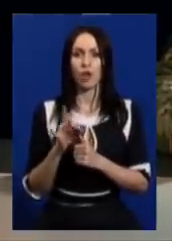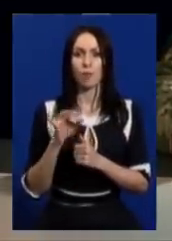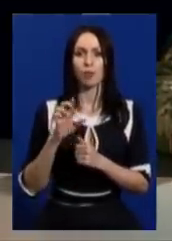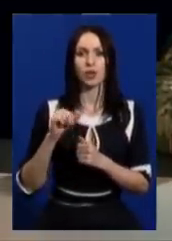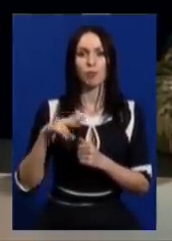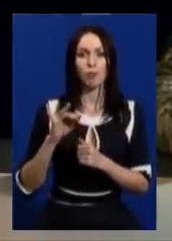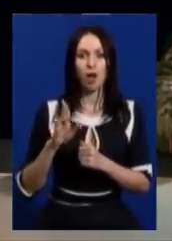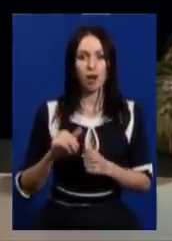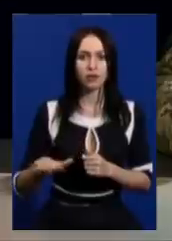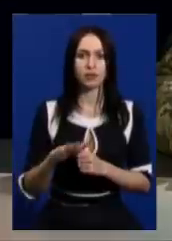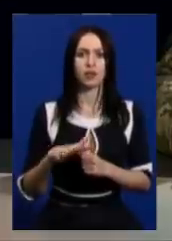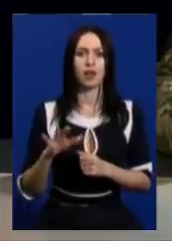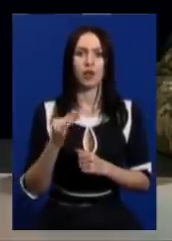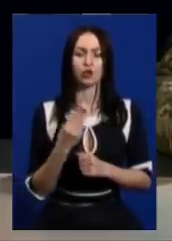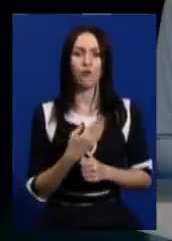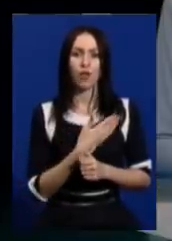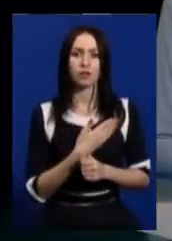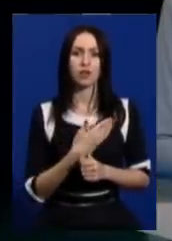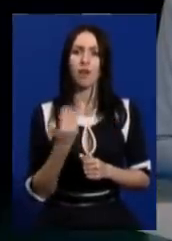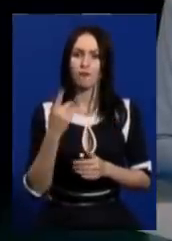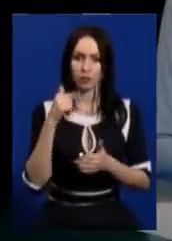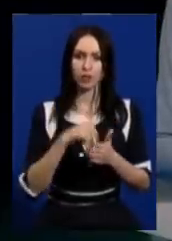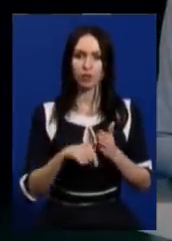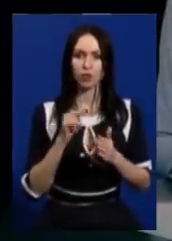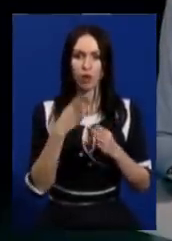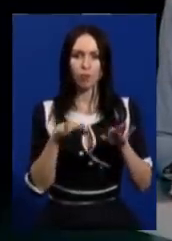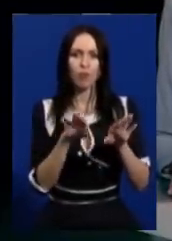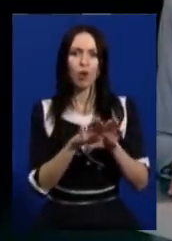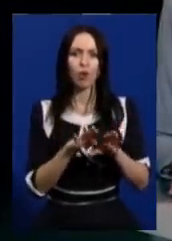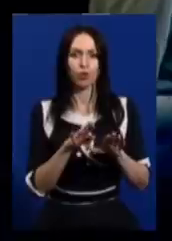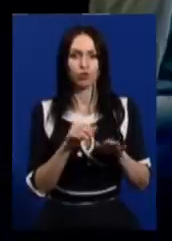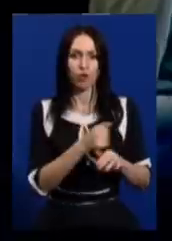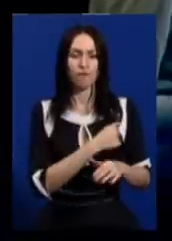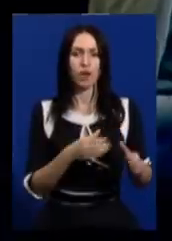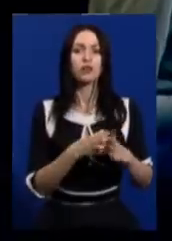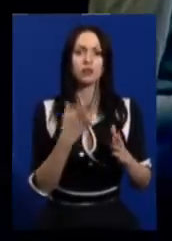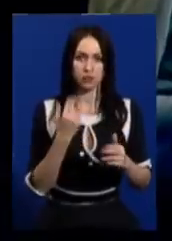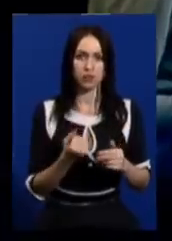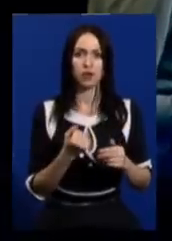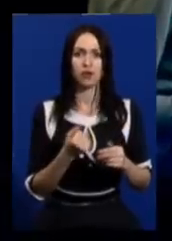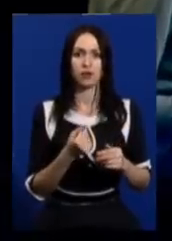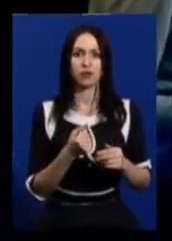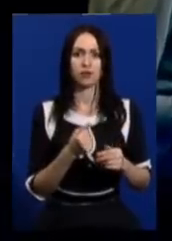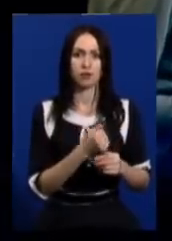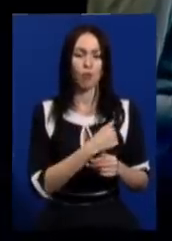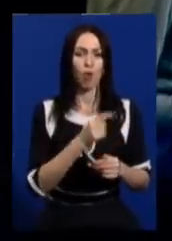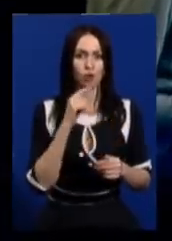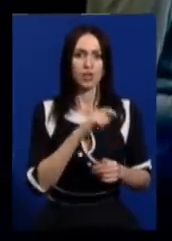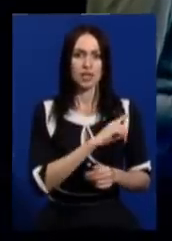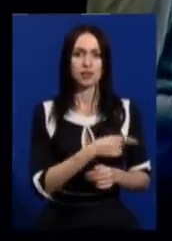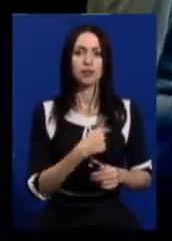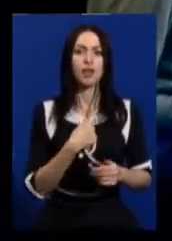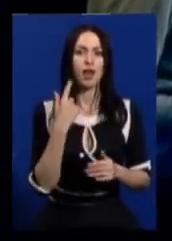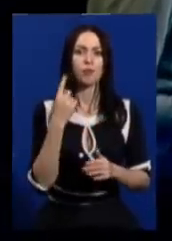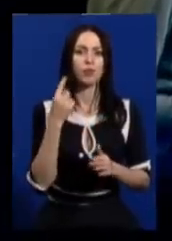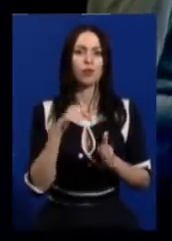и Швеции. Вы имеете на увазі модель збройних сил модельных, Украины? Модель збройних сил, и, ну, я имею